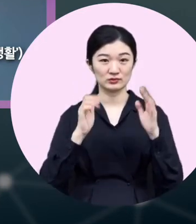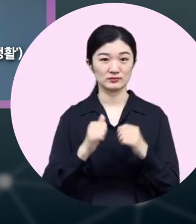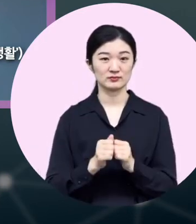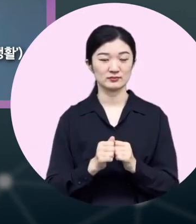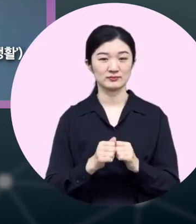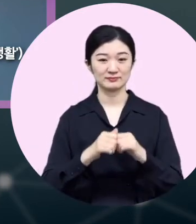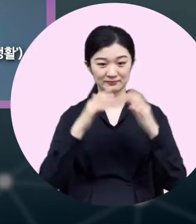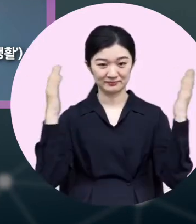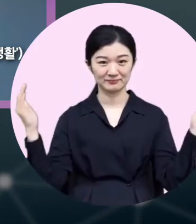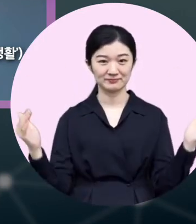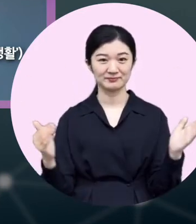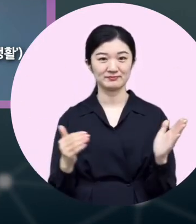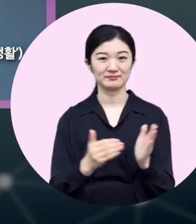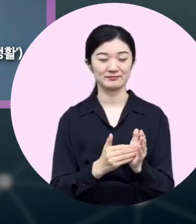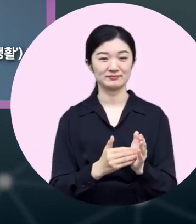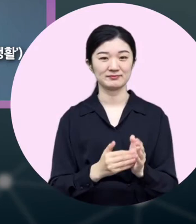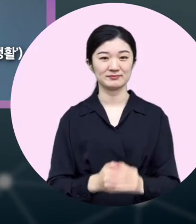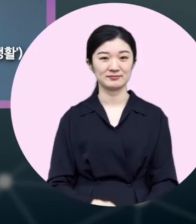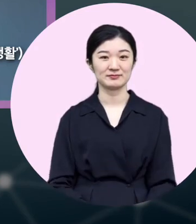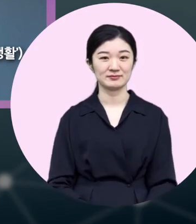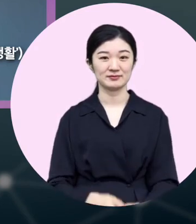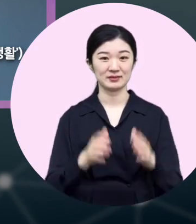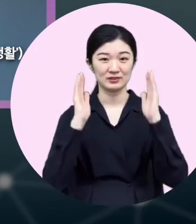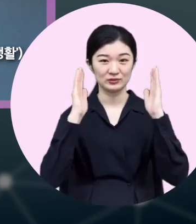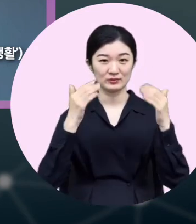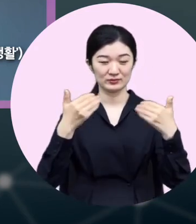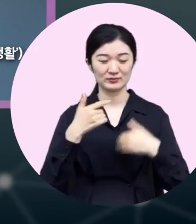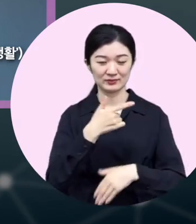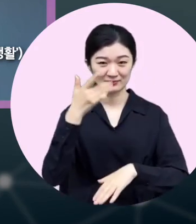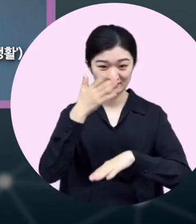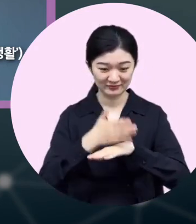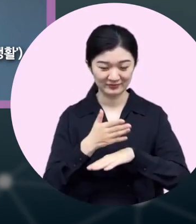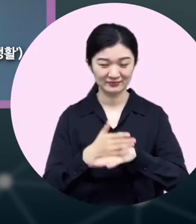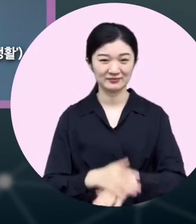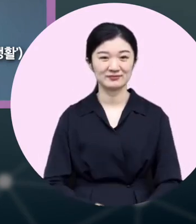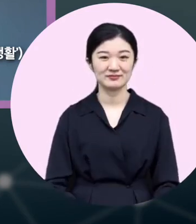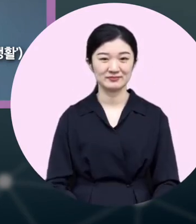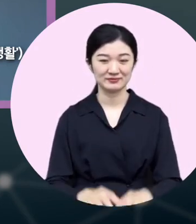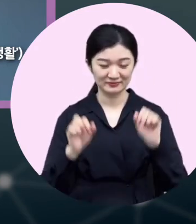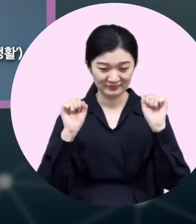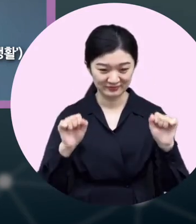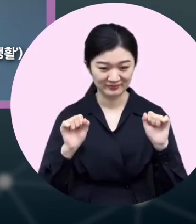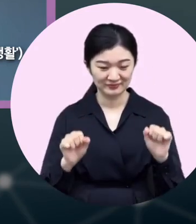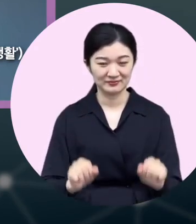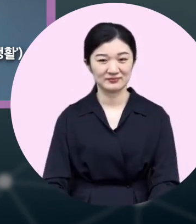마무리하도록 하겠습니다. 강의 잘 들어주셔서 감사합니다. 박철우 강사였습니다.